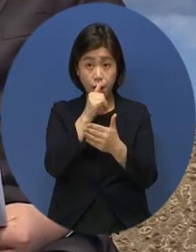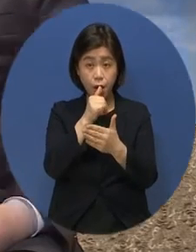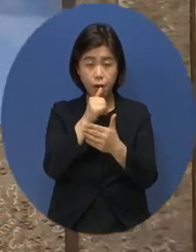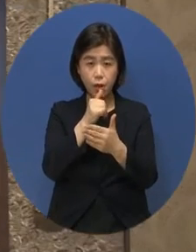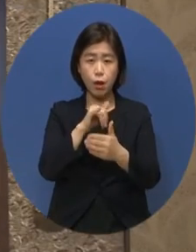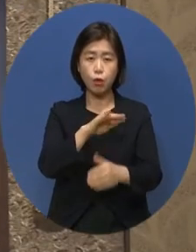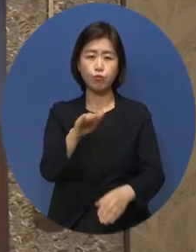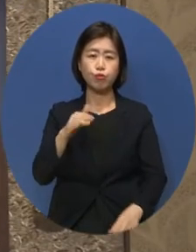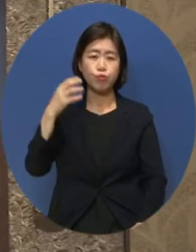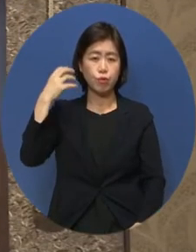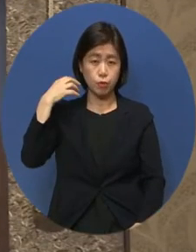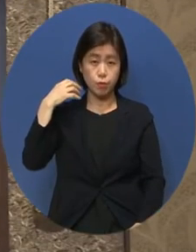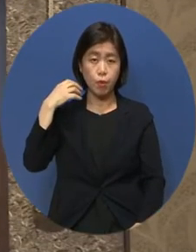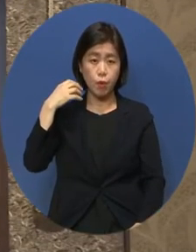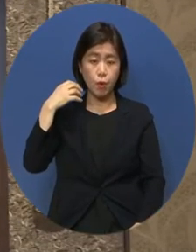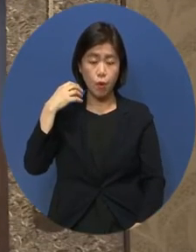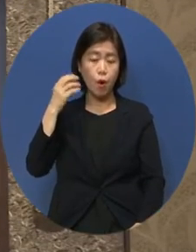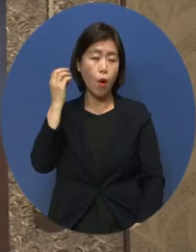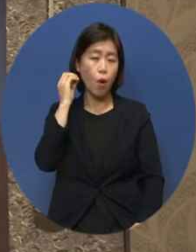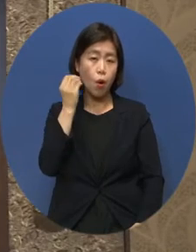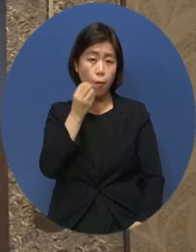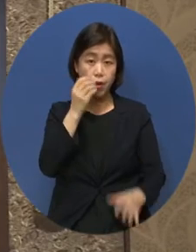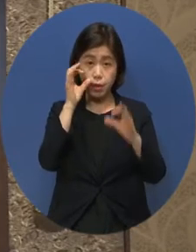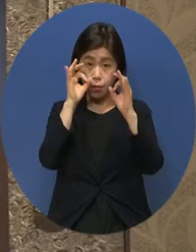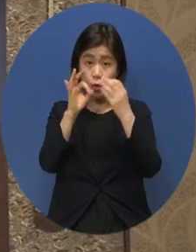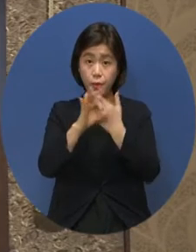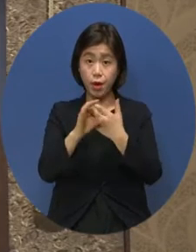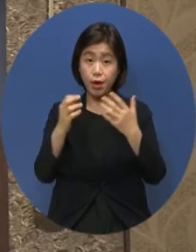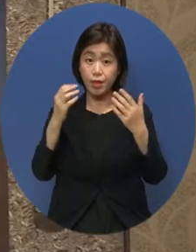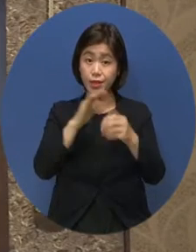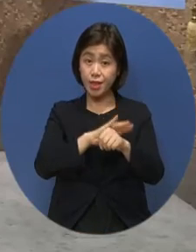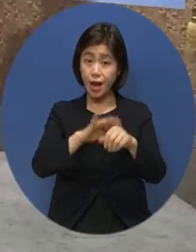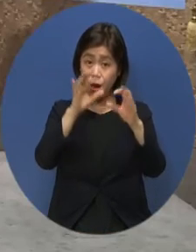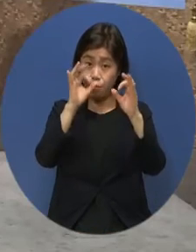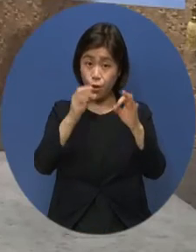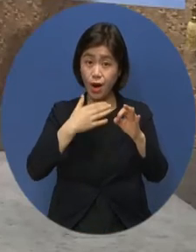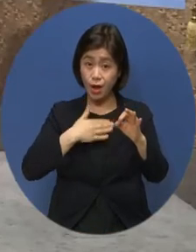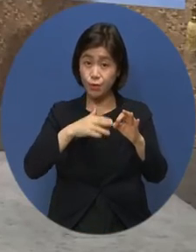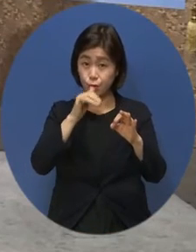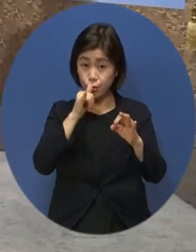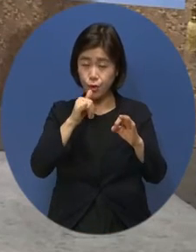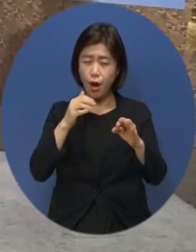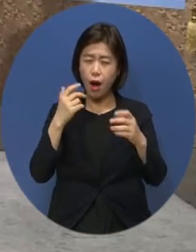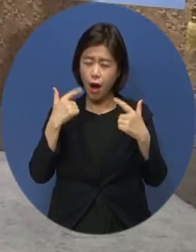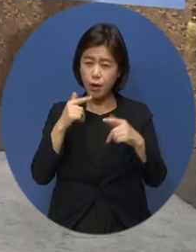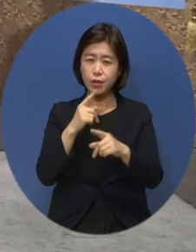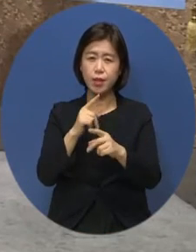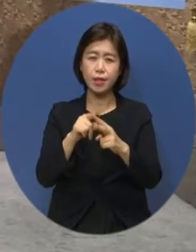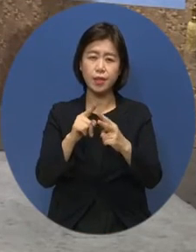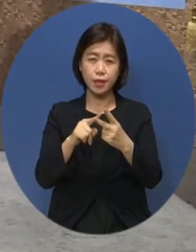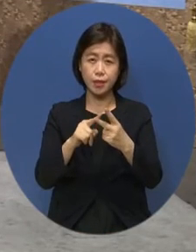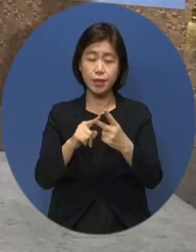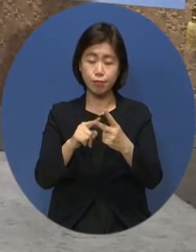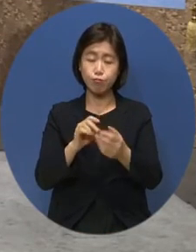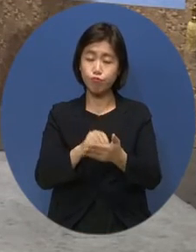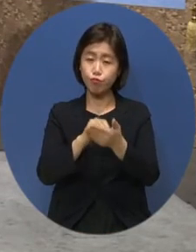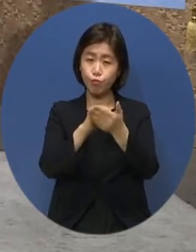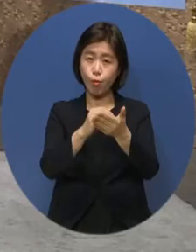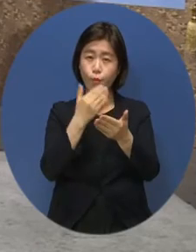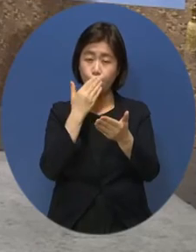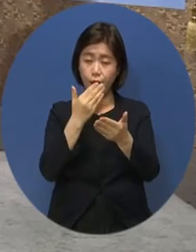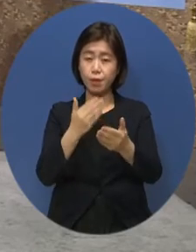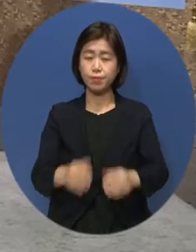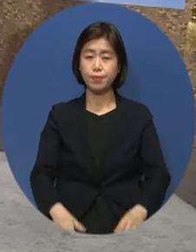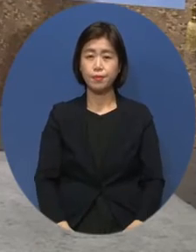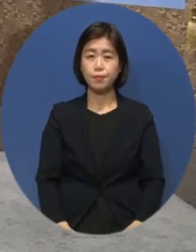들어 오시게 되면 이 언제든지 문호가 개방되어 있습니다 아 어느 제 든지 지원해서 네일을 뜻이 있다면 할